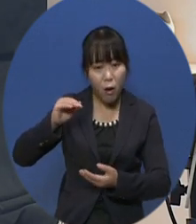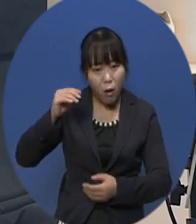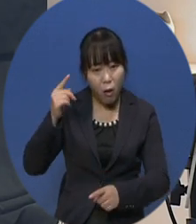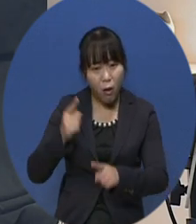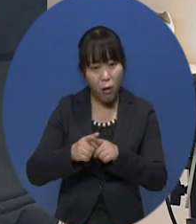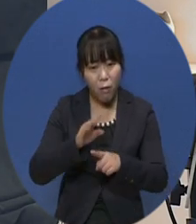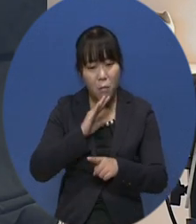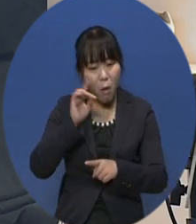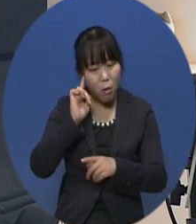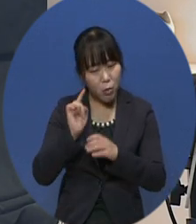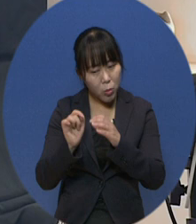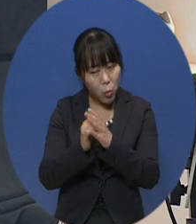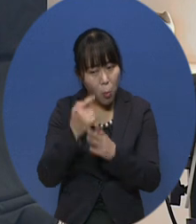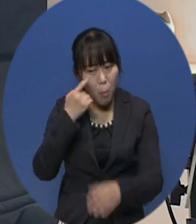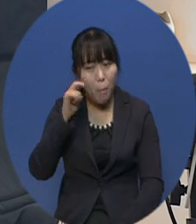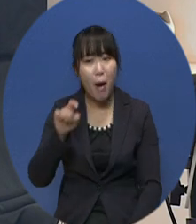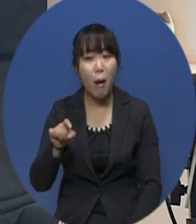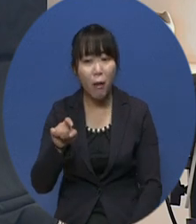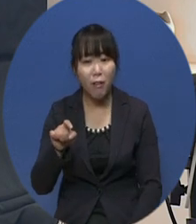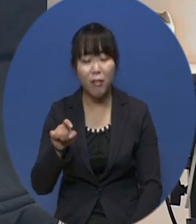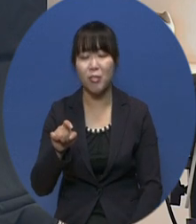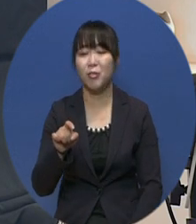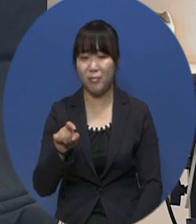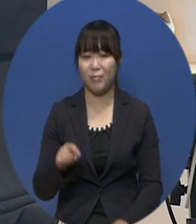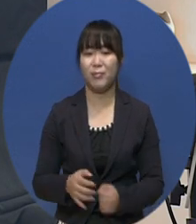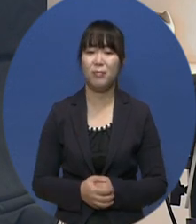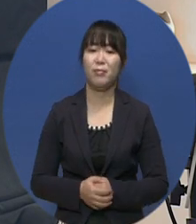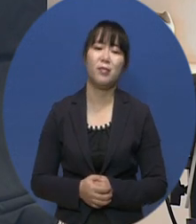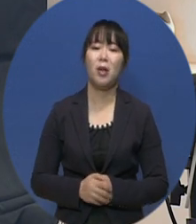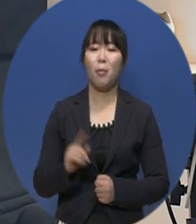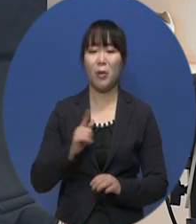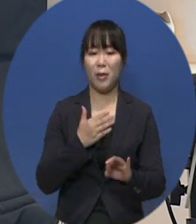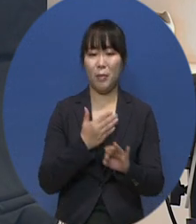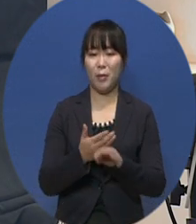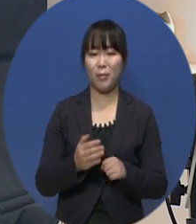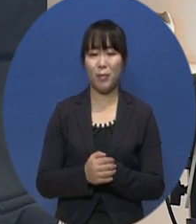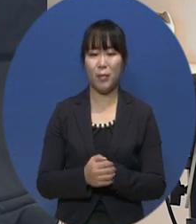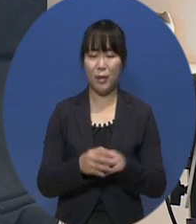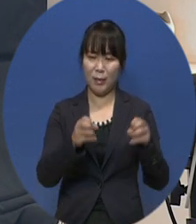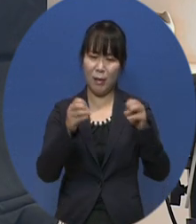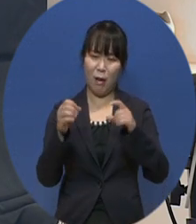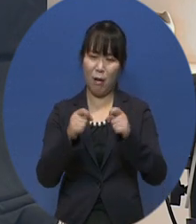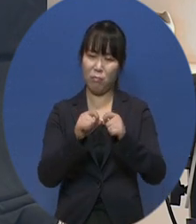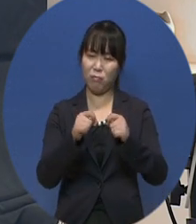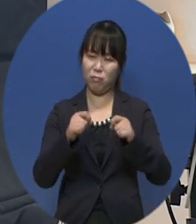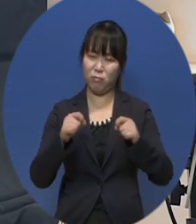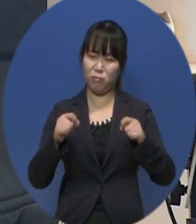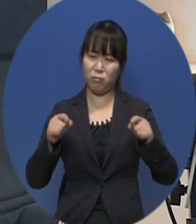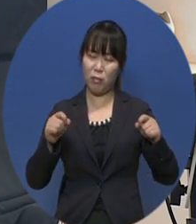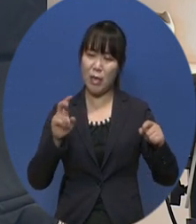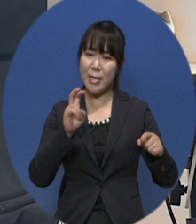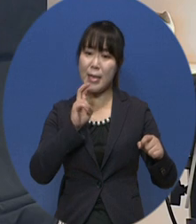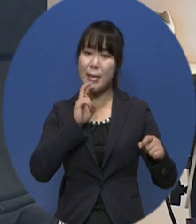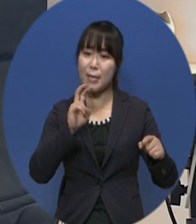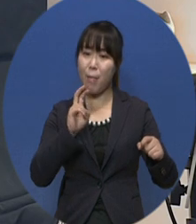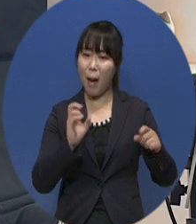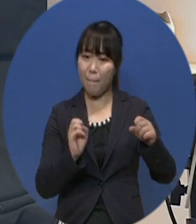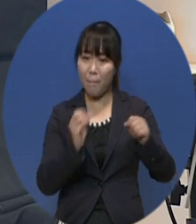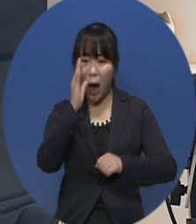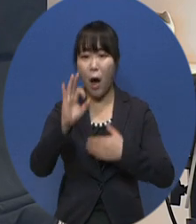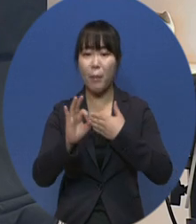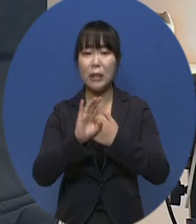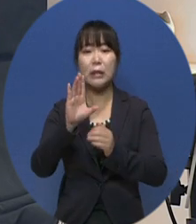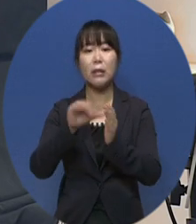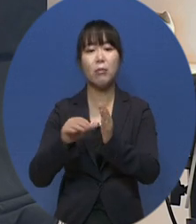굉장히 특이한 점을 발견했는데. 아, 특이한 점이요? 네. 뭐냐면, 네. 대화가 길어져서 20분이 딱 넘어가면, 네. 그